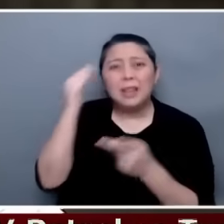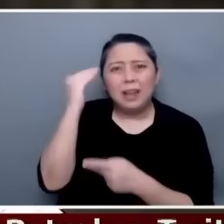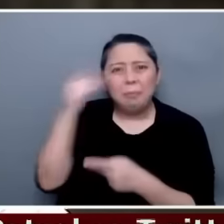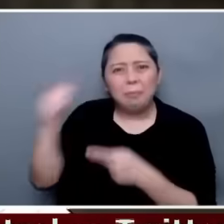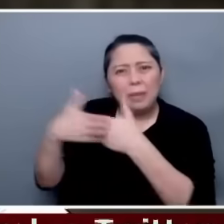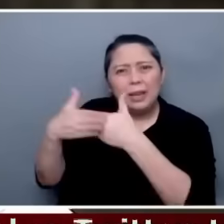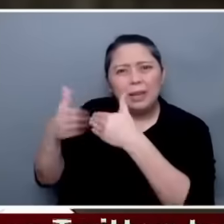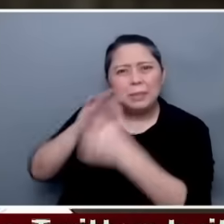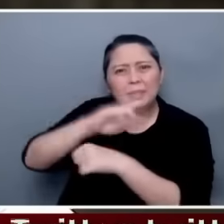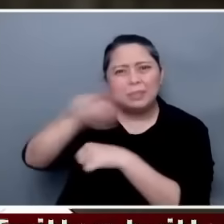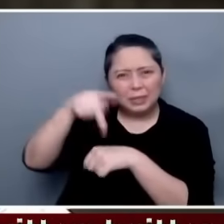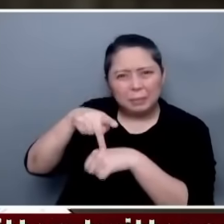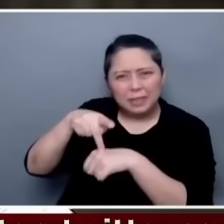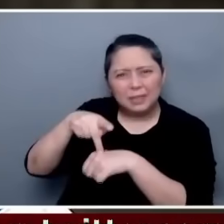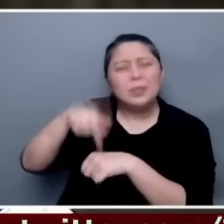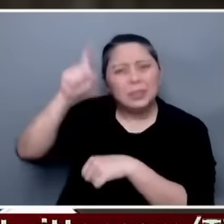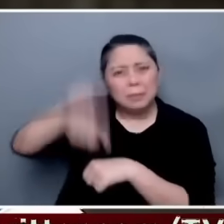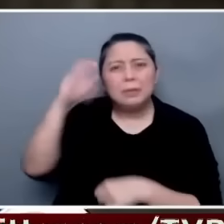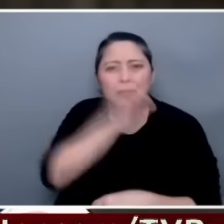ng Chinese.